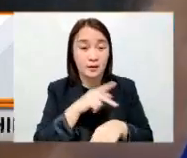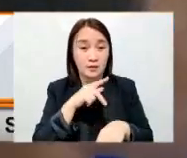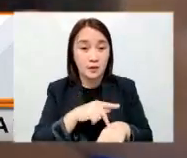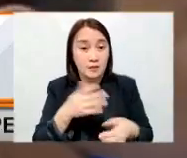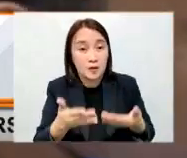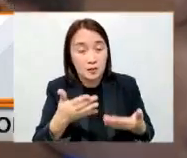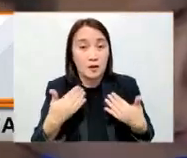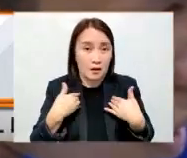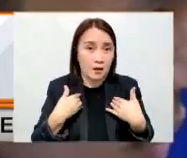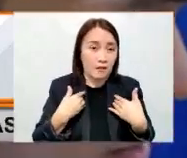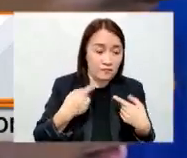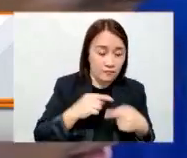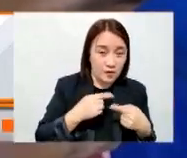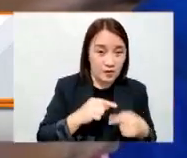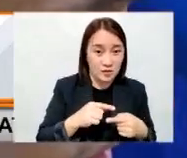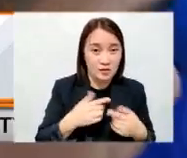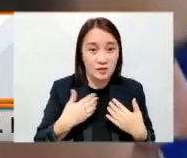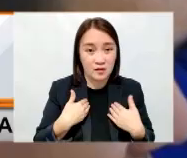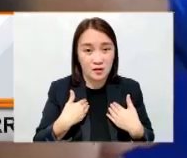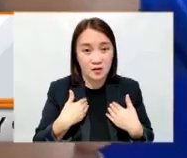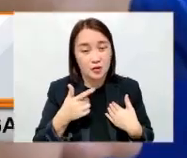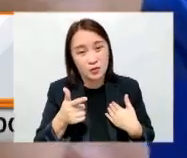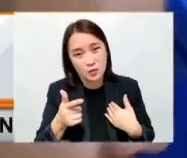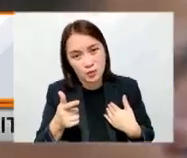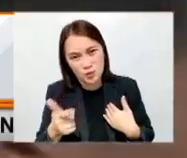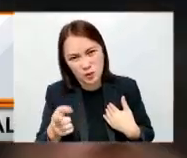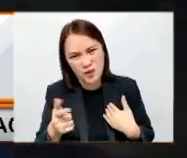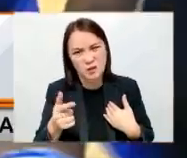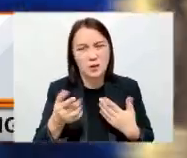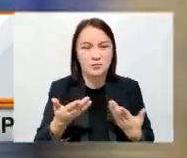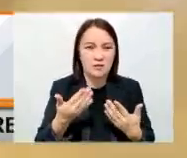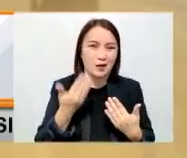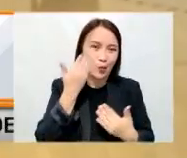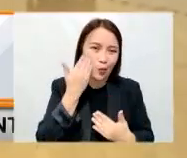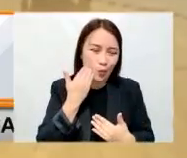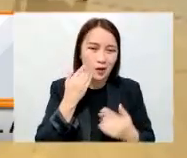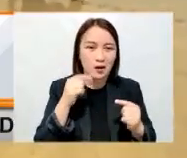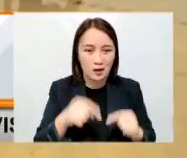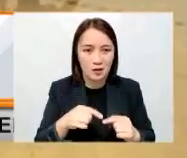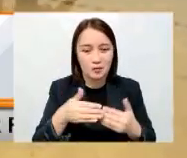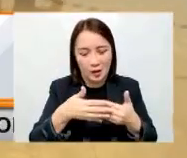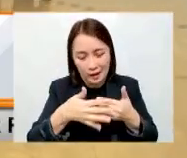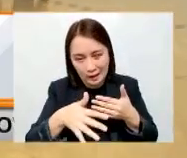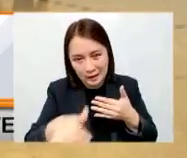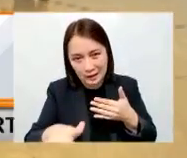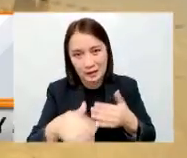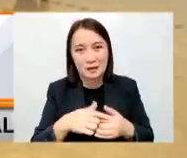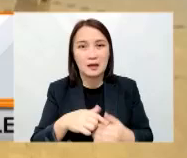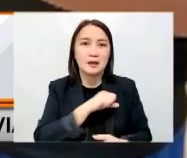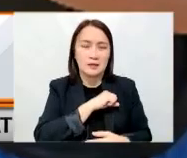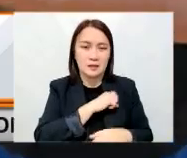na parte ng 21-man pool. Kaya medyo butas talaga sila ngayon. Sa susunod na mga araw, makakatapat ng Gilas ang national teams